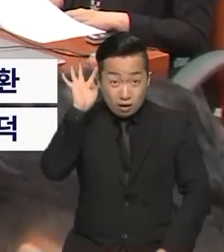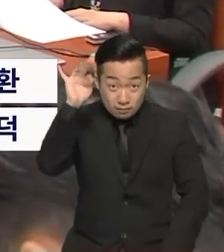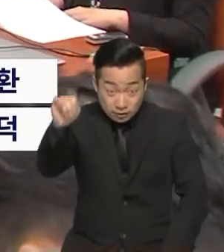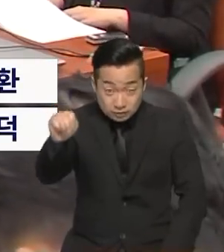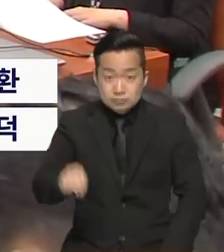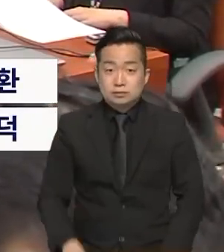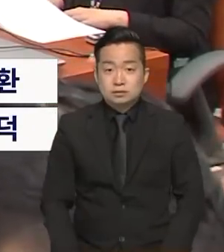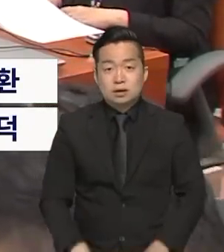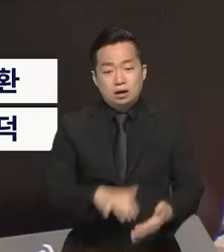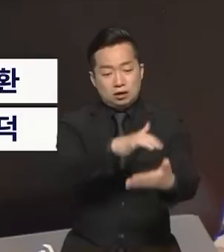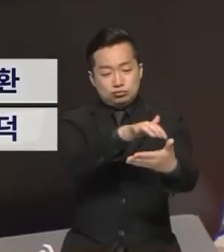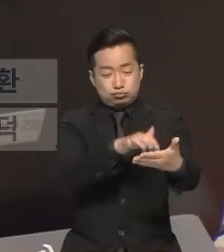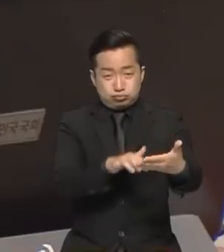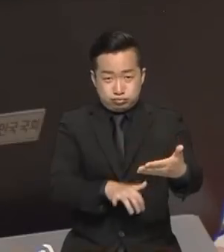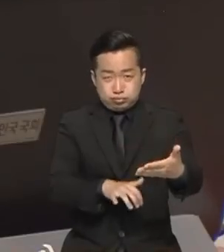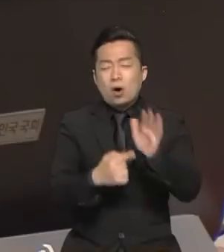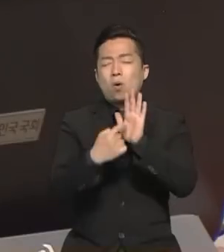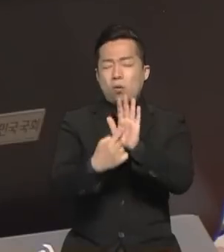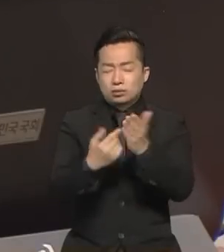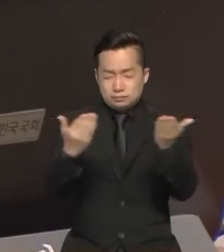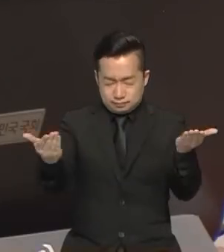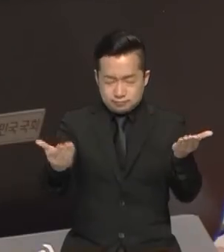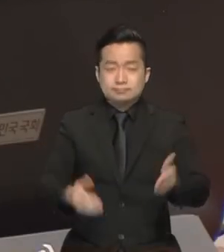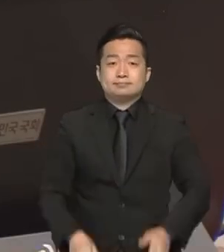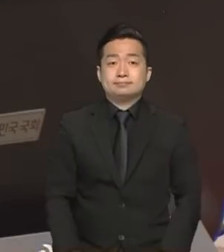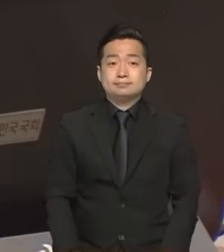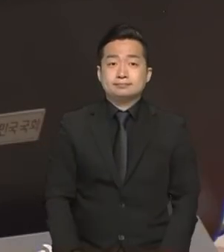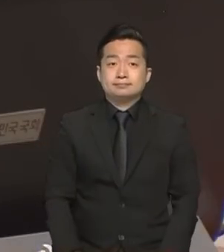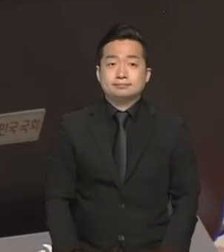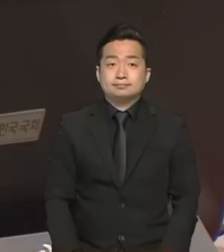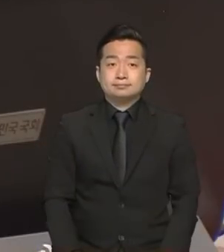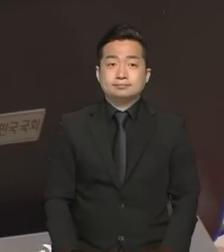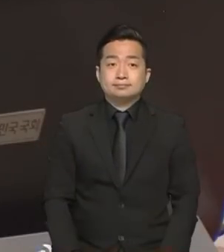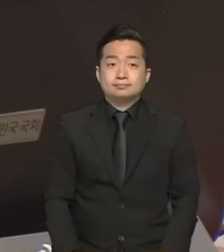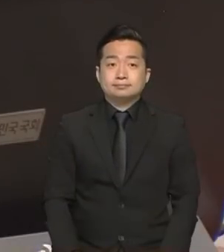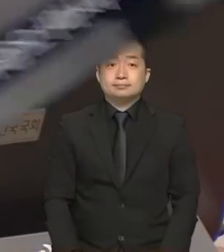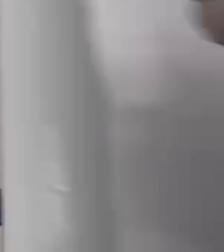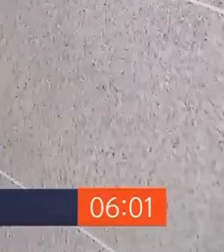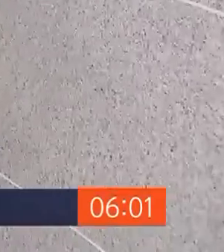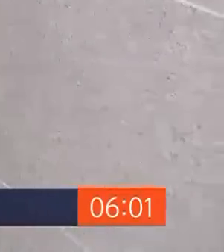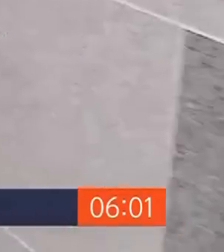정산 내역을 공개하겠다고 밝혔습니다. SBS 고정현입니다.